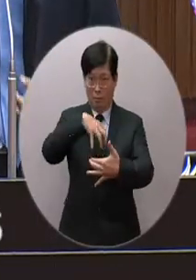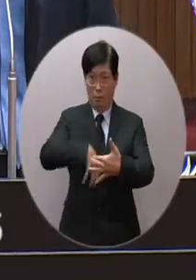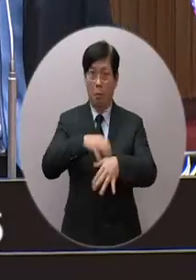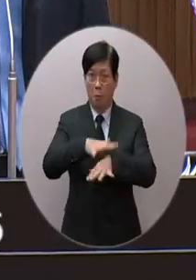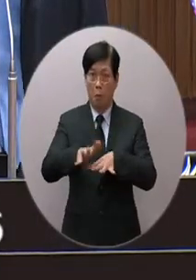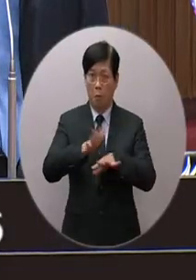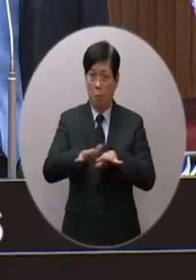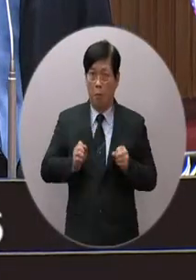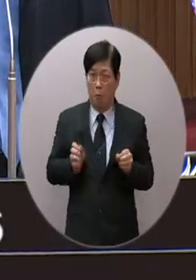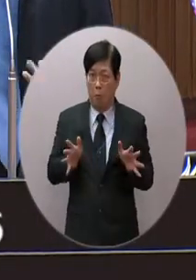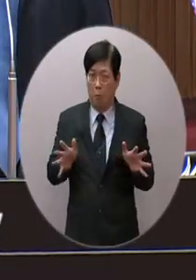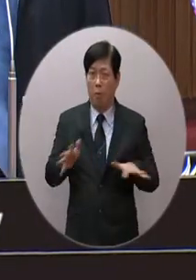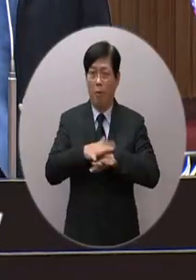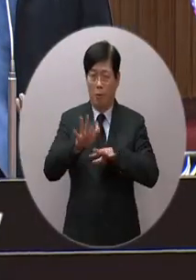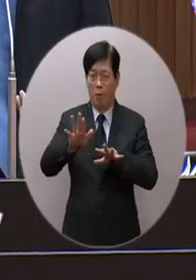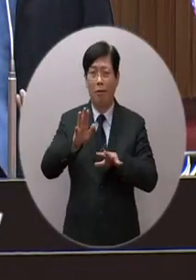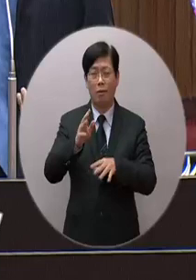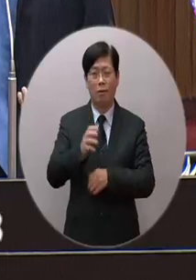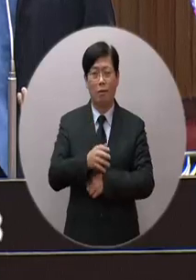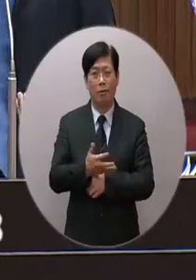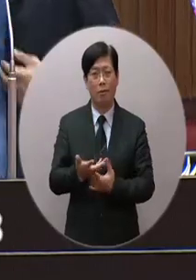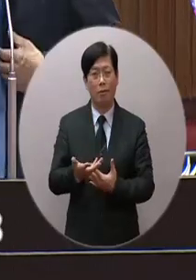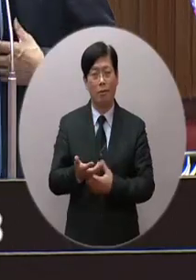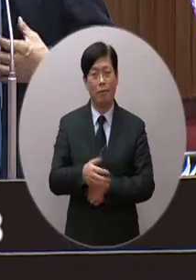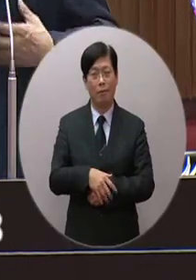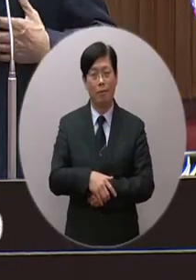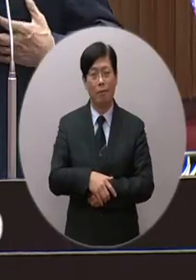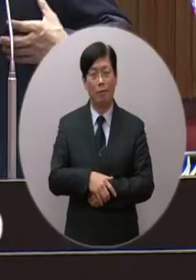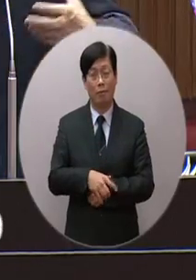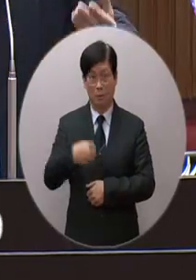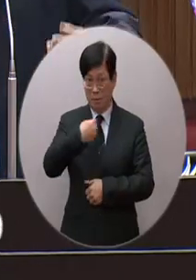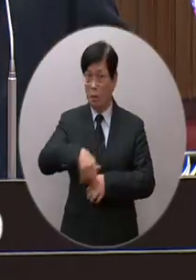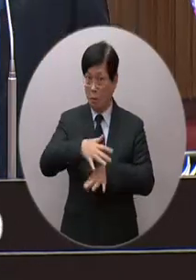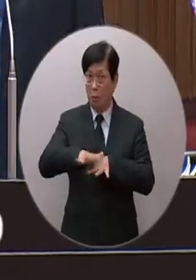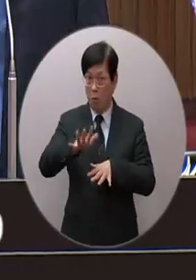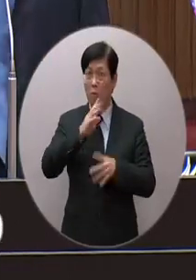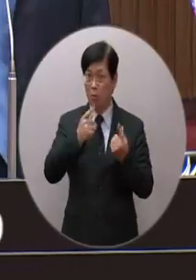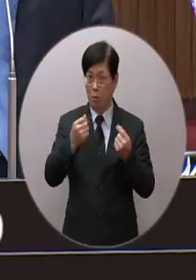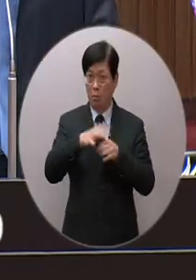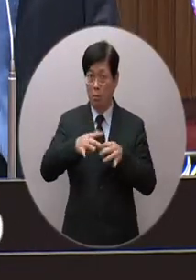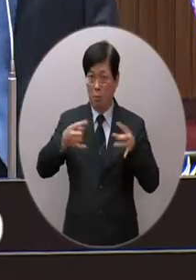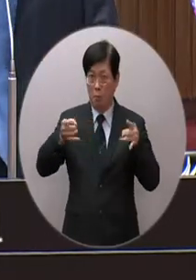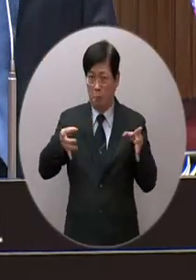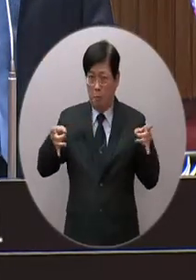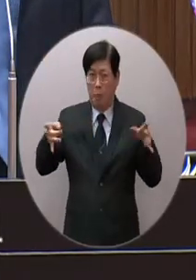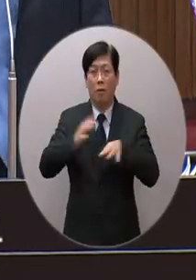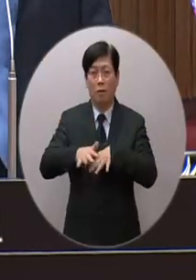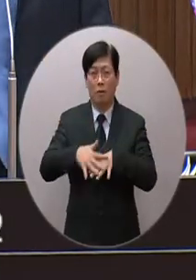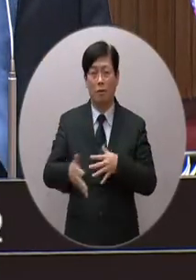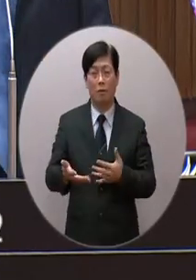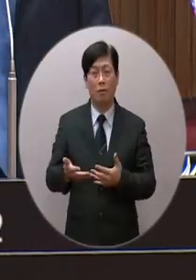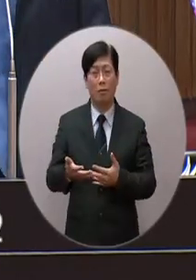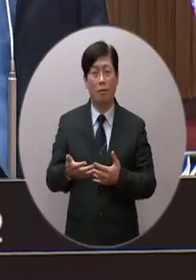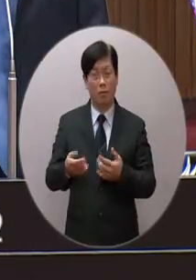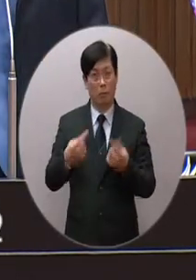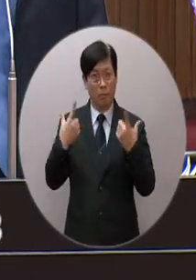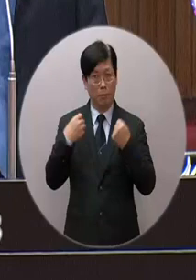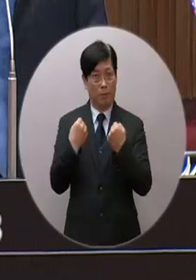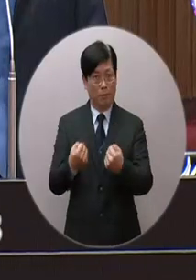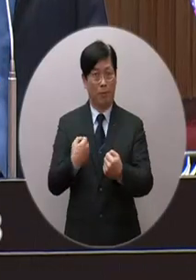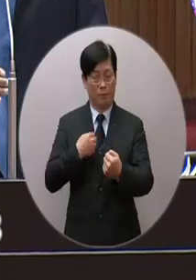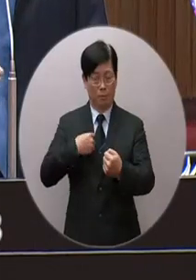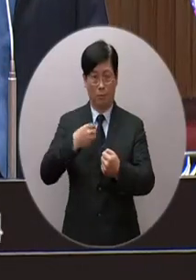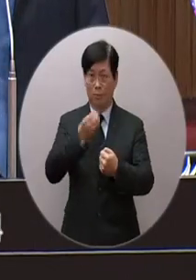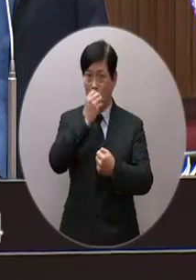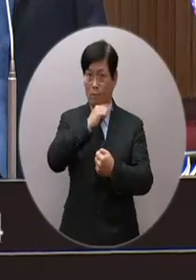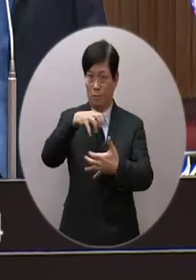冇是potassium咯，这个物件嘛，咱身体嘛放出放射线嘞，所以这个物件已经存在伫咱